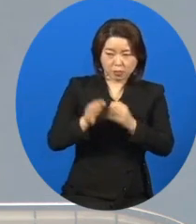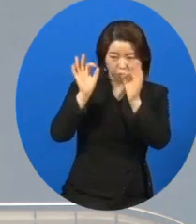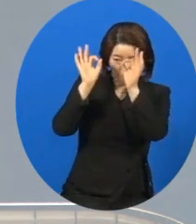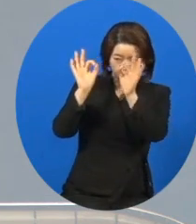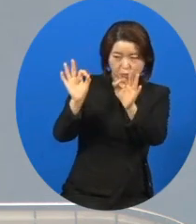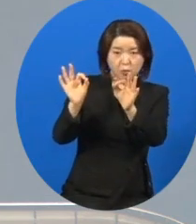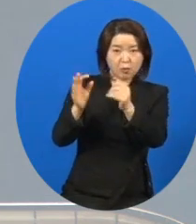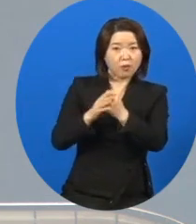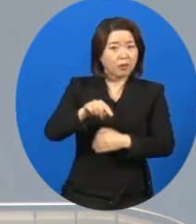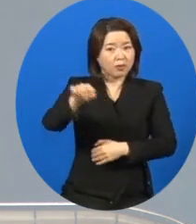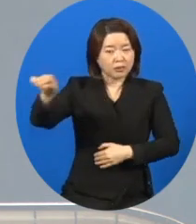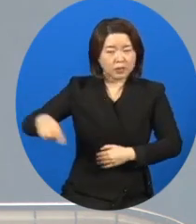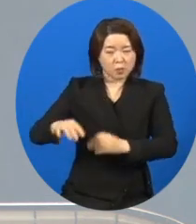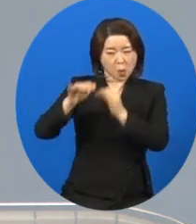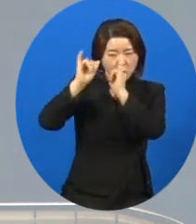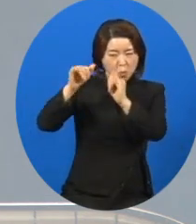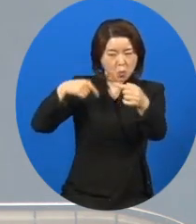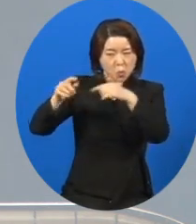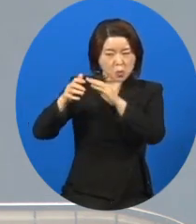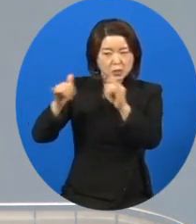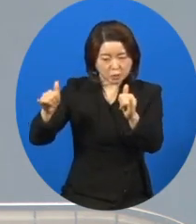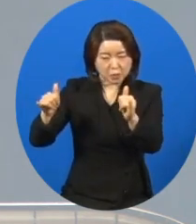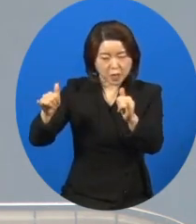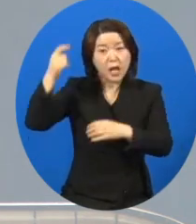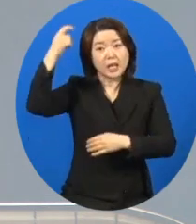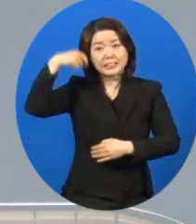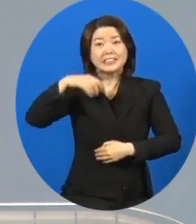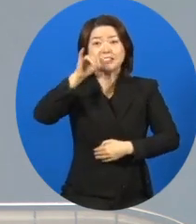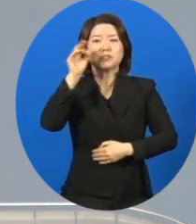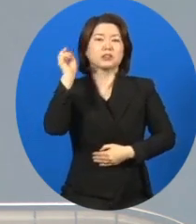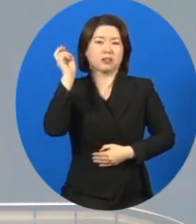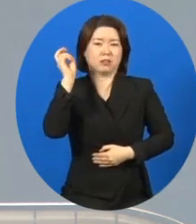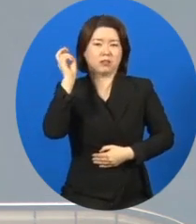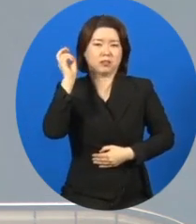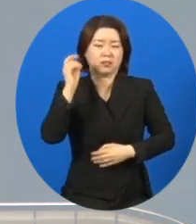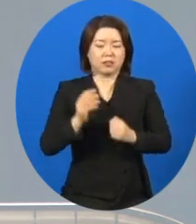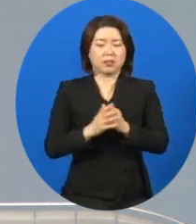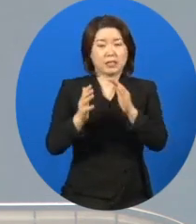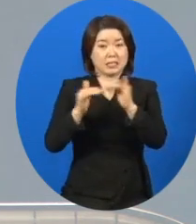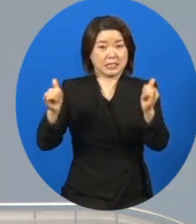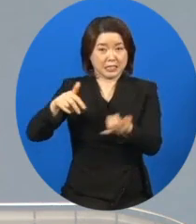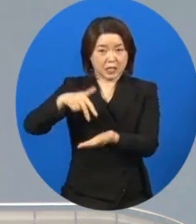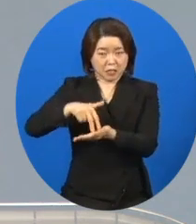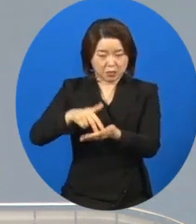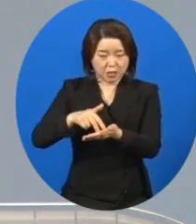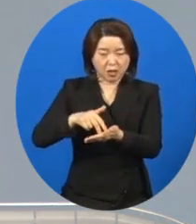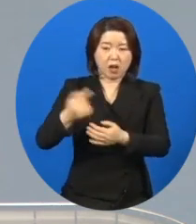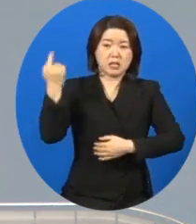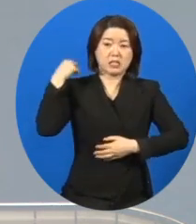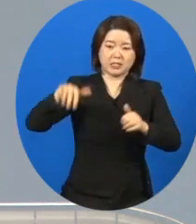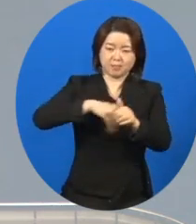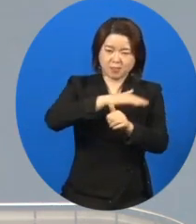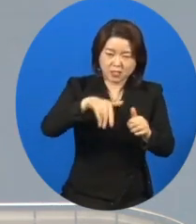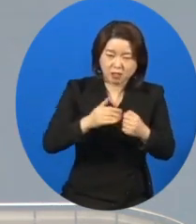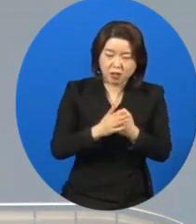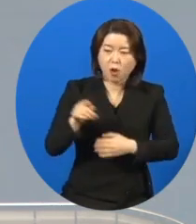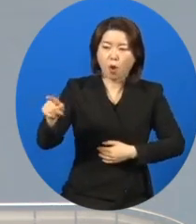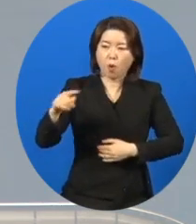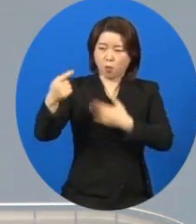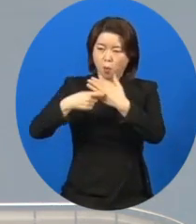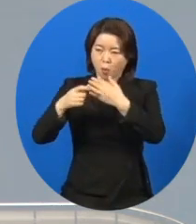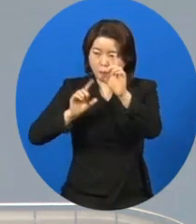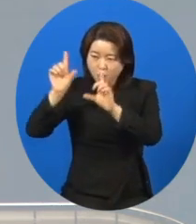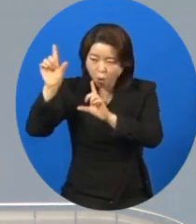사람들이 훌륭한 지도자구나 그런 느낌을 준 모양입니다. 인간적으로 배경이나 그들의